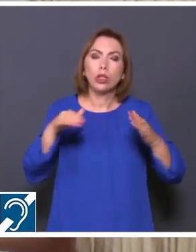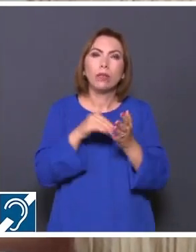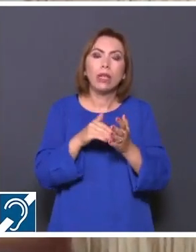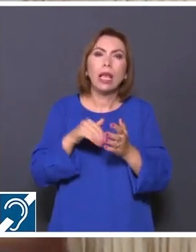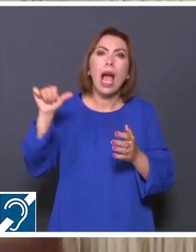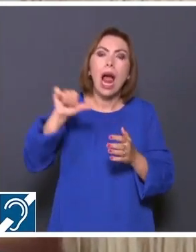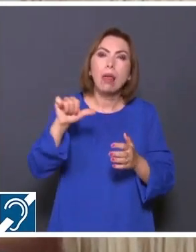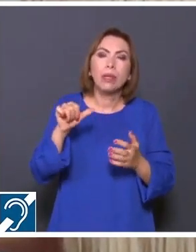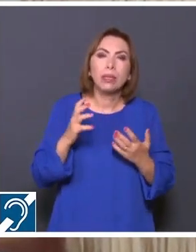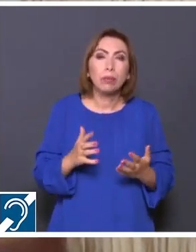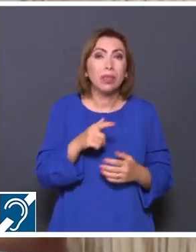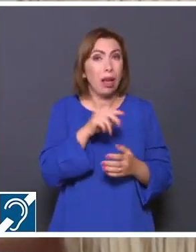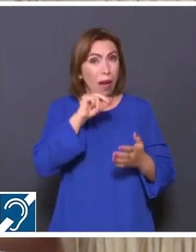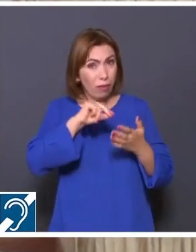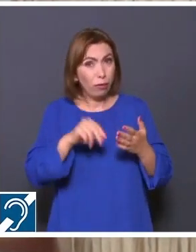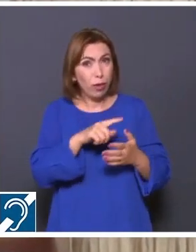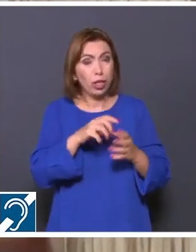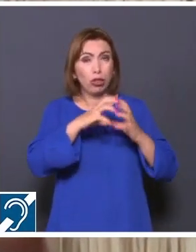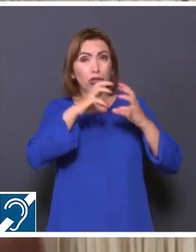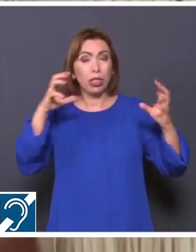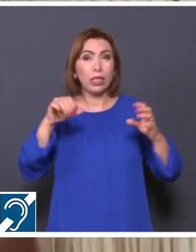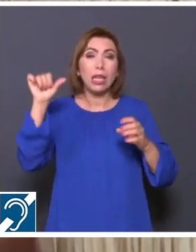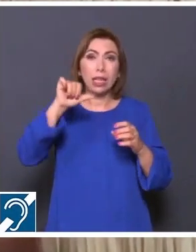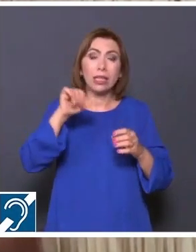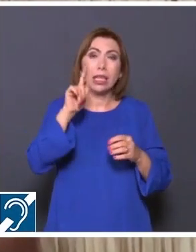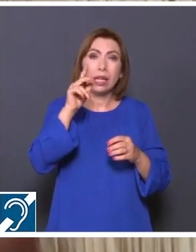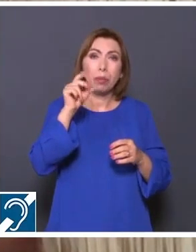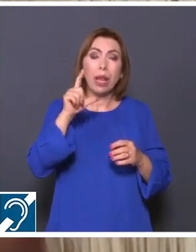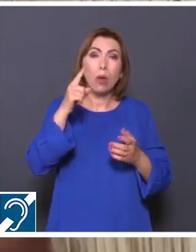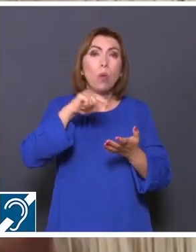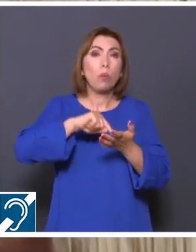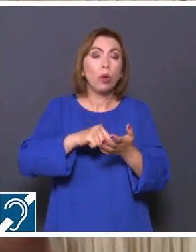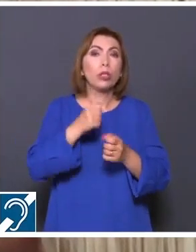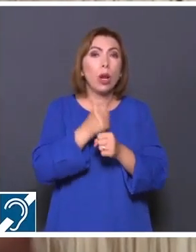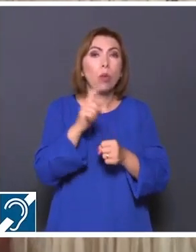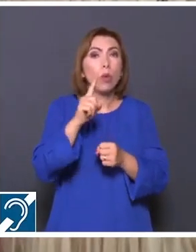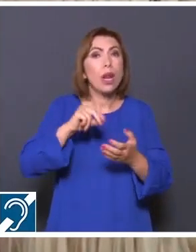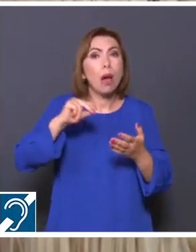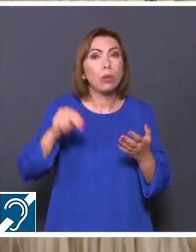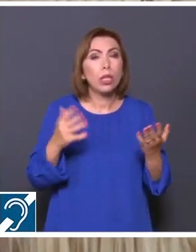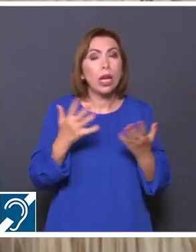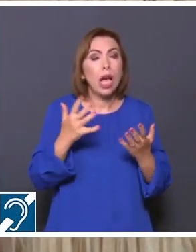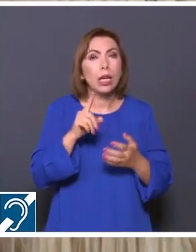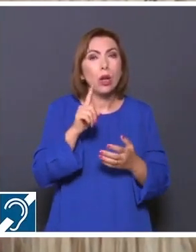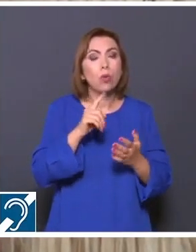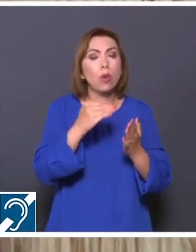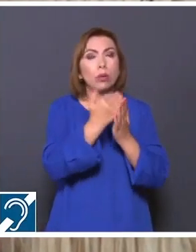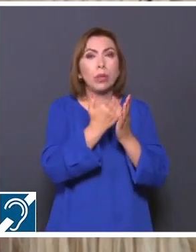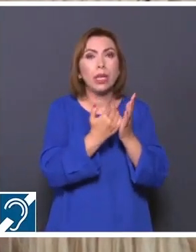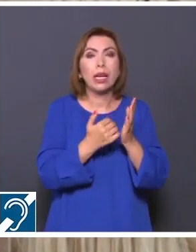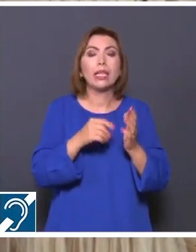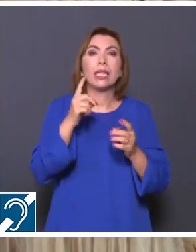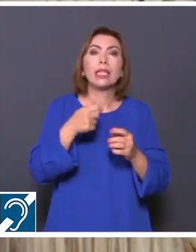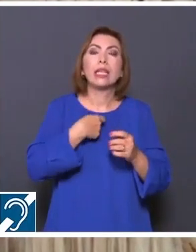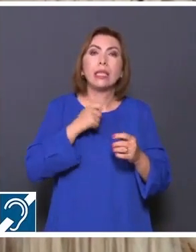Dar tu aveau voie cisternele încărcate cu GPL într un punct de lucru neautorizat care nu îndeplinesc criterii de securitate